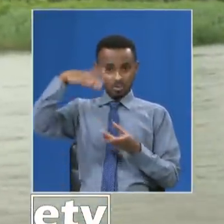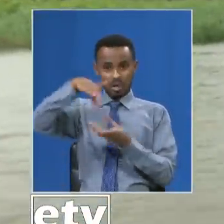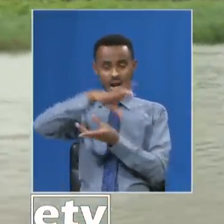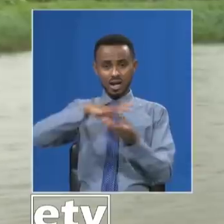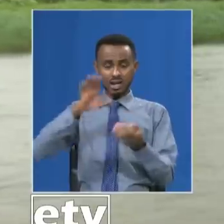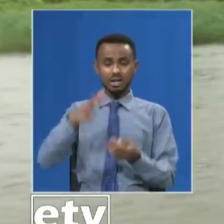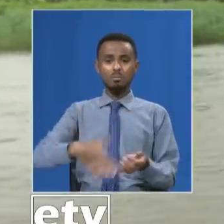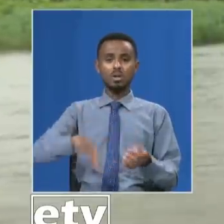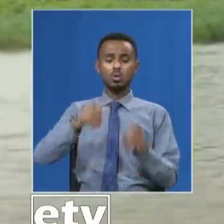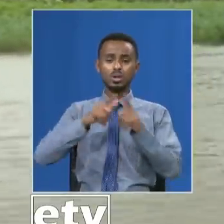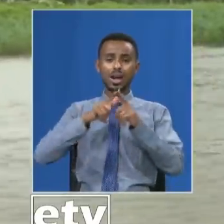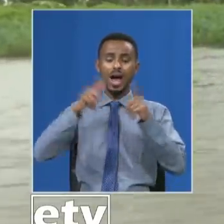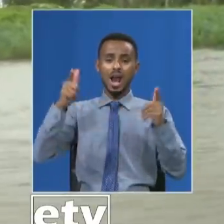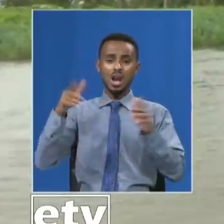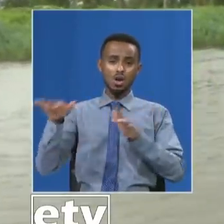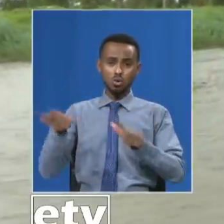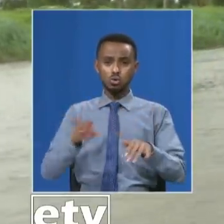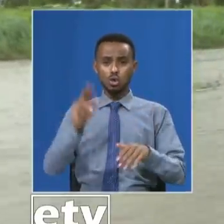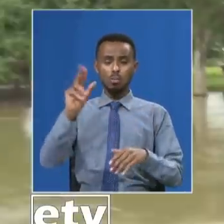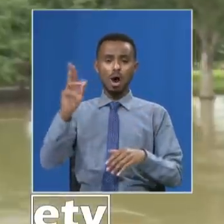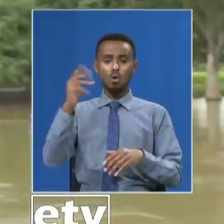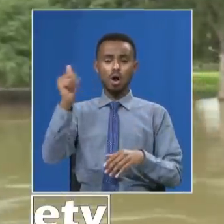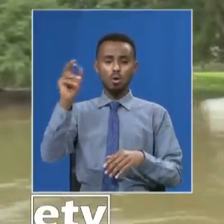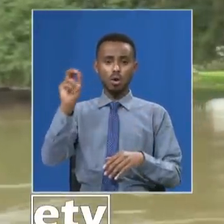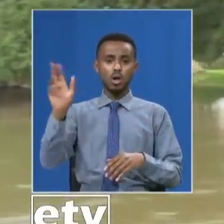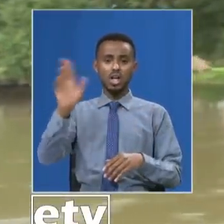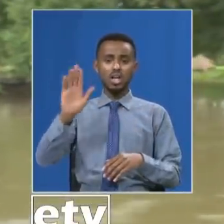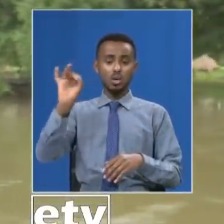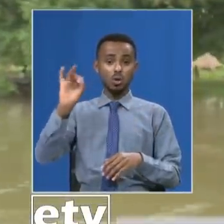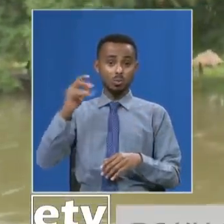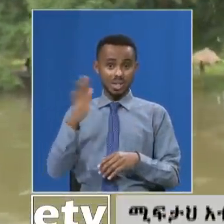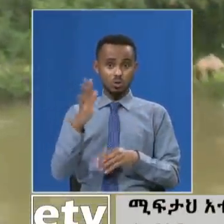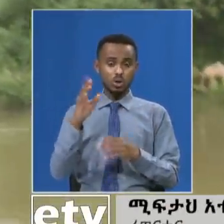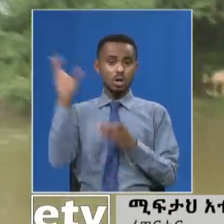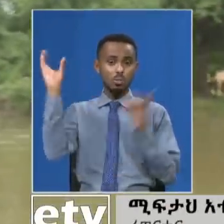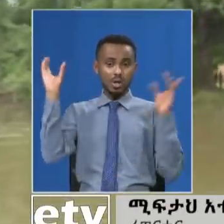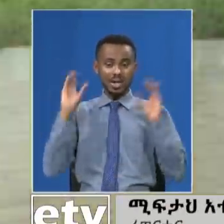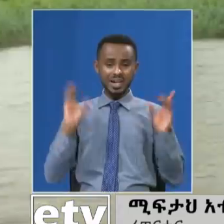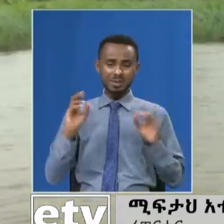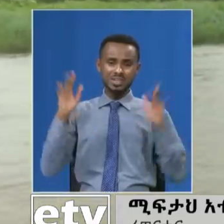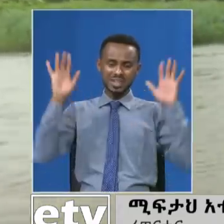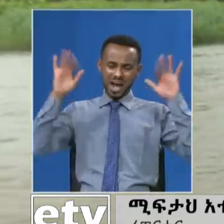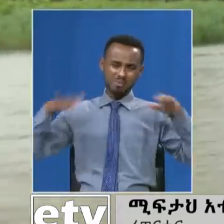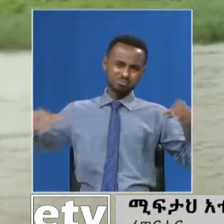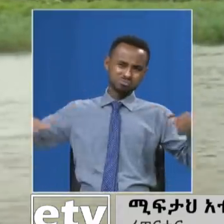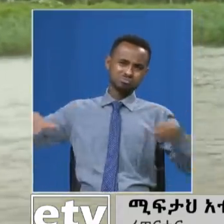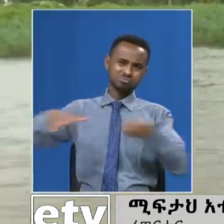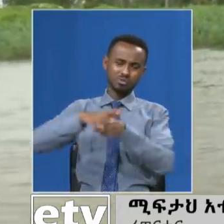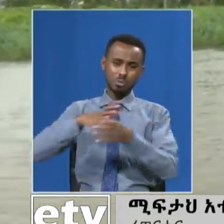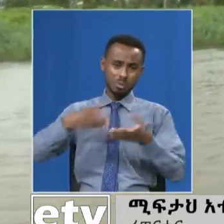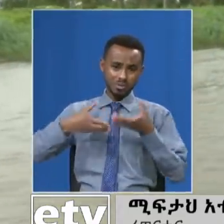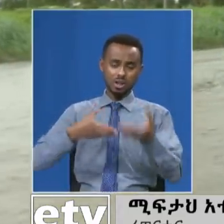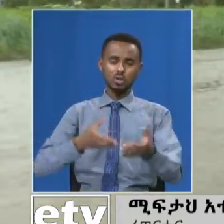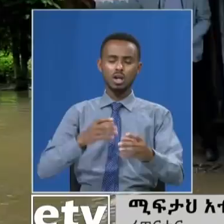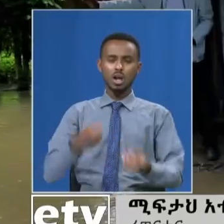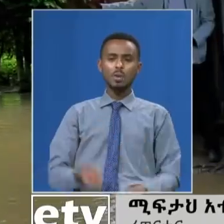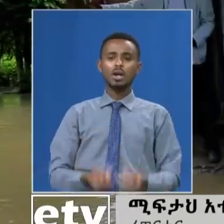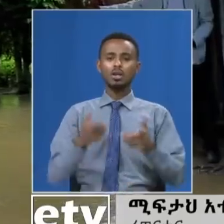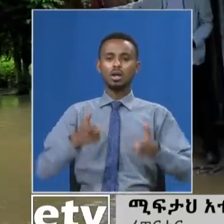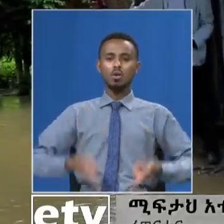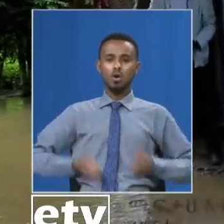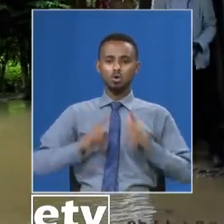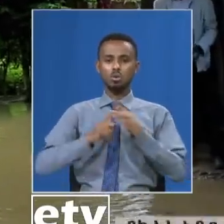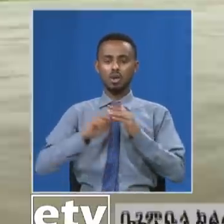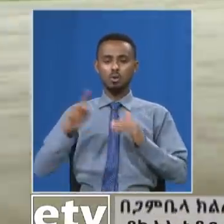ክልል ከሚገኙ ትላልቅ ወንዞች ባሮ አልዌሮና ጊሎን የመሳሰሉት በክረምት ዝናብ ከመጠን በላይ ሞልቶ መፍሰሳቸው ለበርካታ ነዋሪዎች